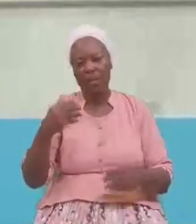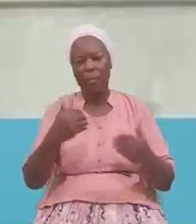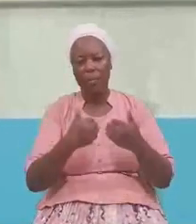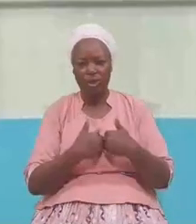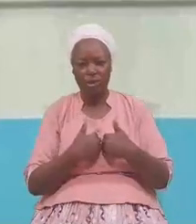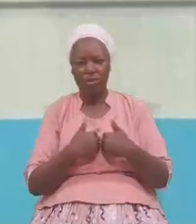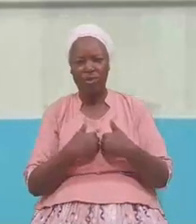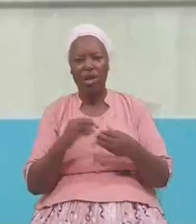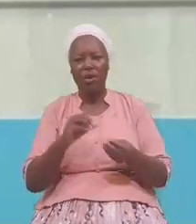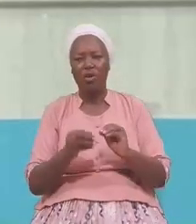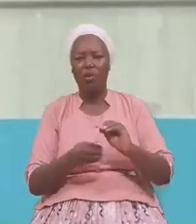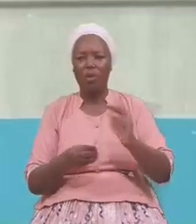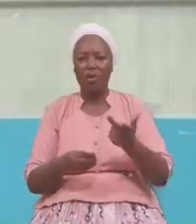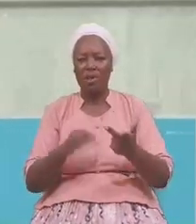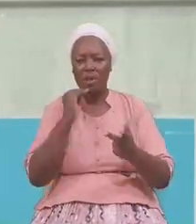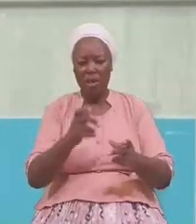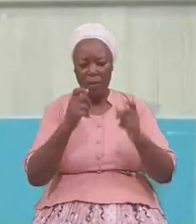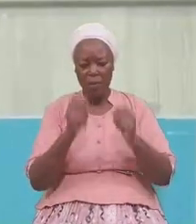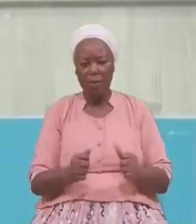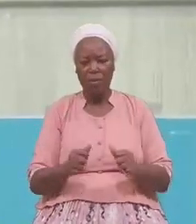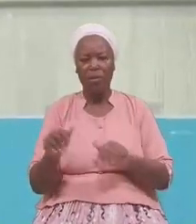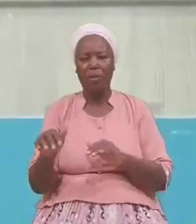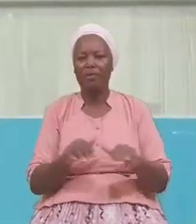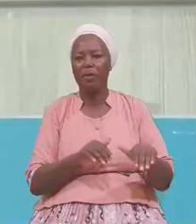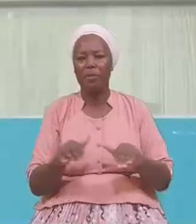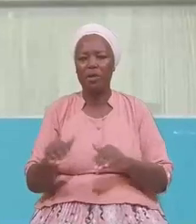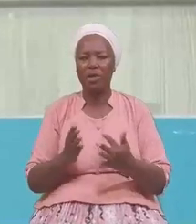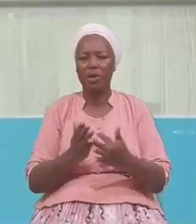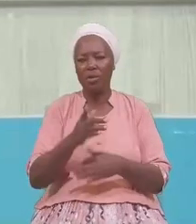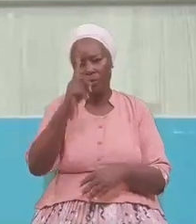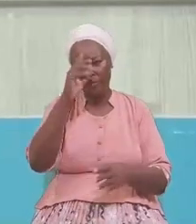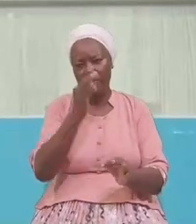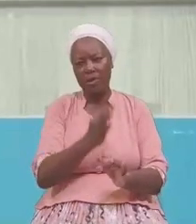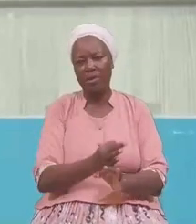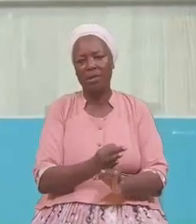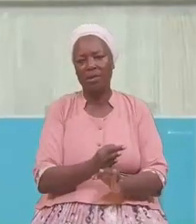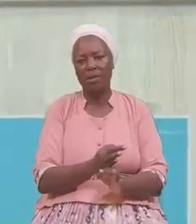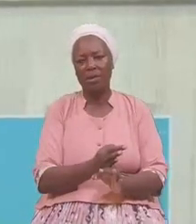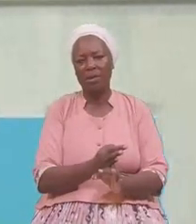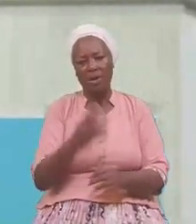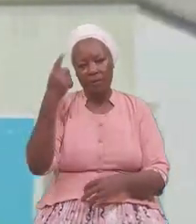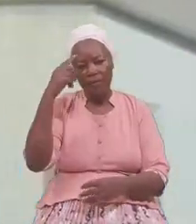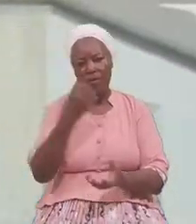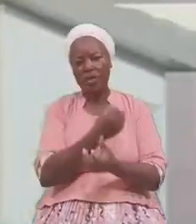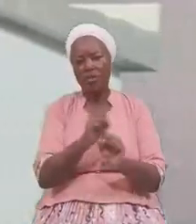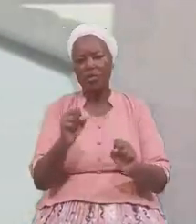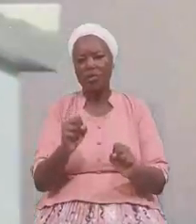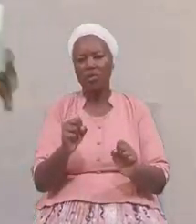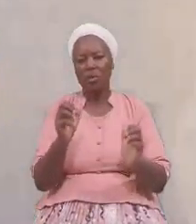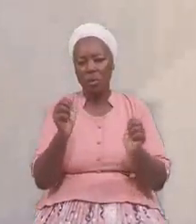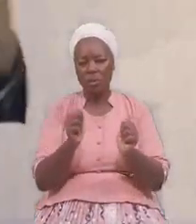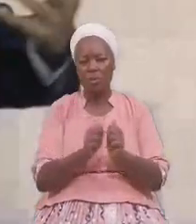Troisièmement, l'accomplissement prompt par la foi pour le salut avec la